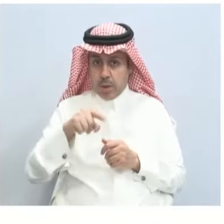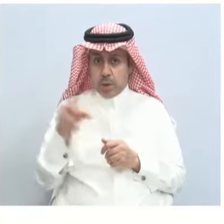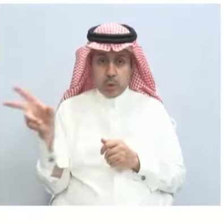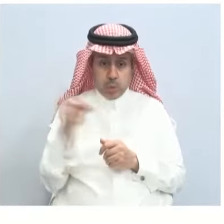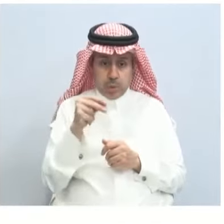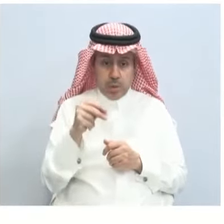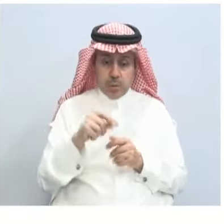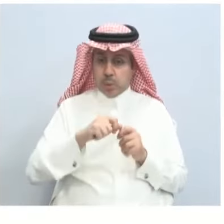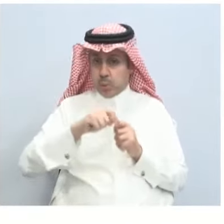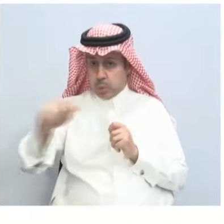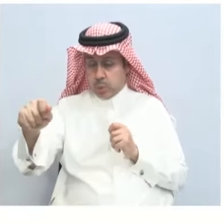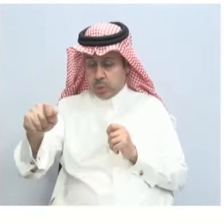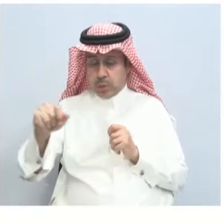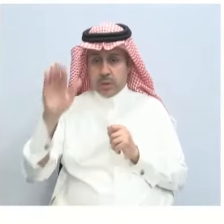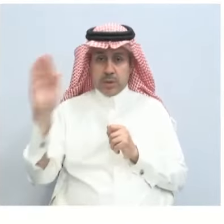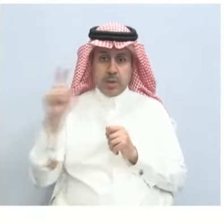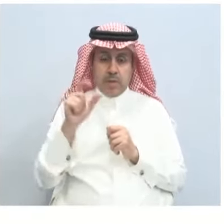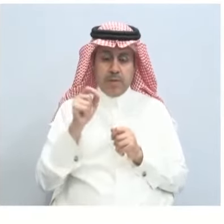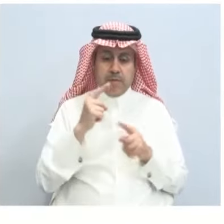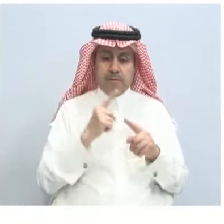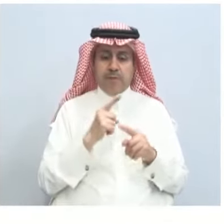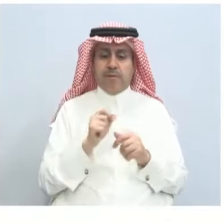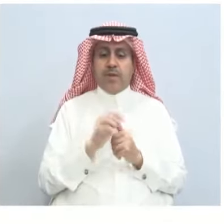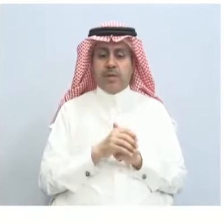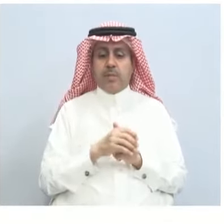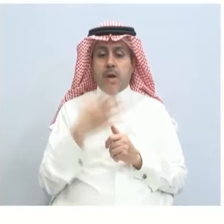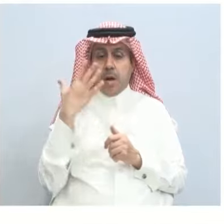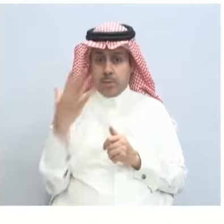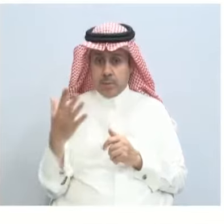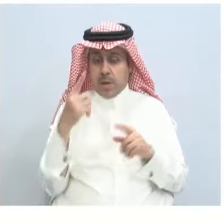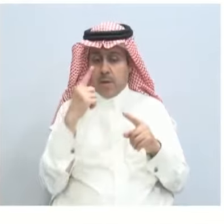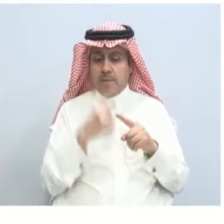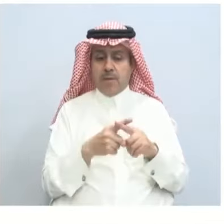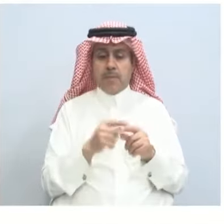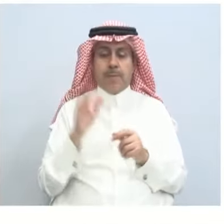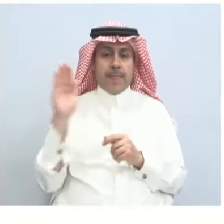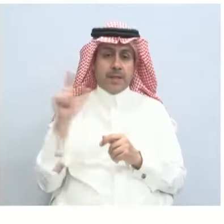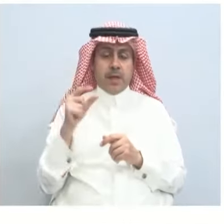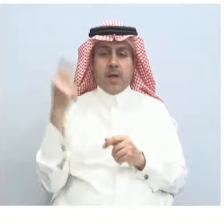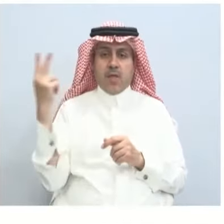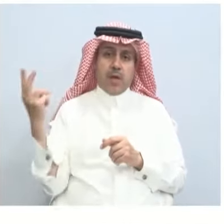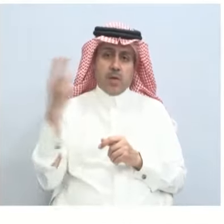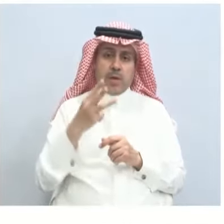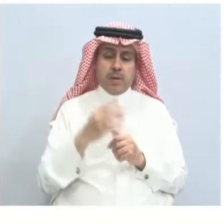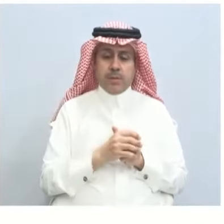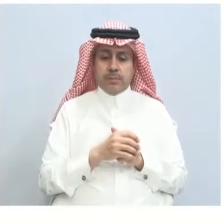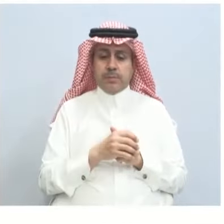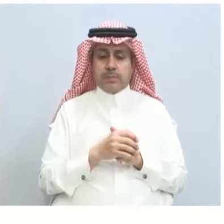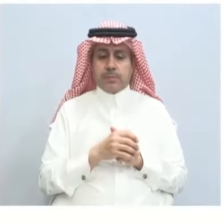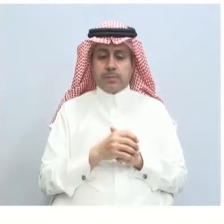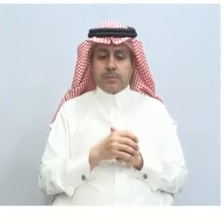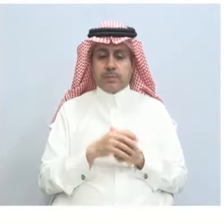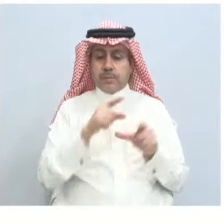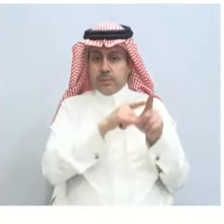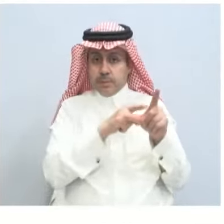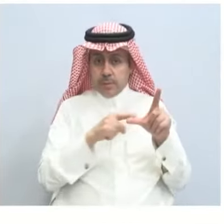المتجه في ساين يتا وبالتالي راح اقول 5 في ساين 32 درجه وطالما ان الزاويه هذه